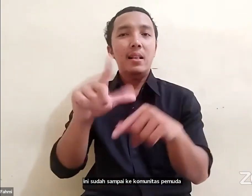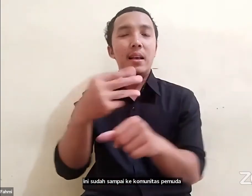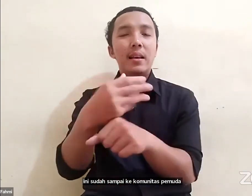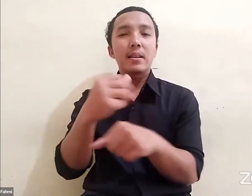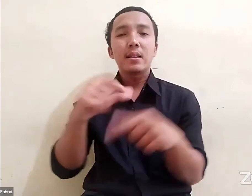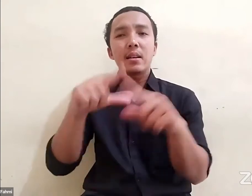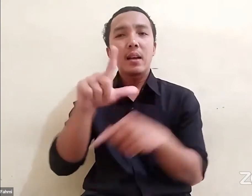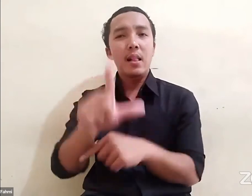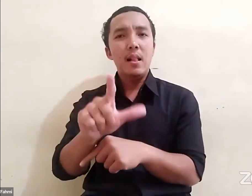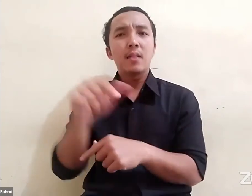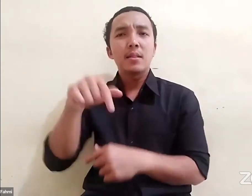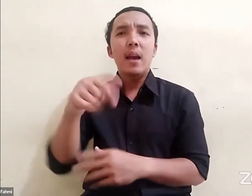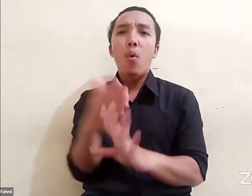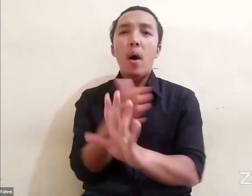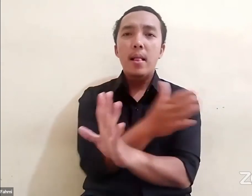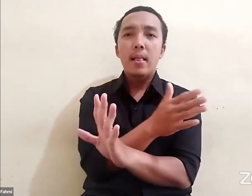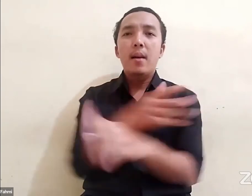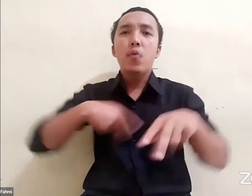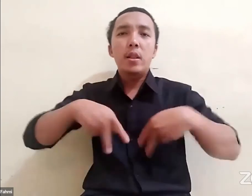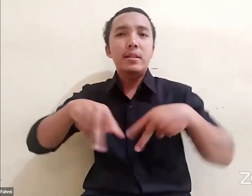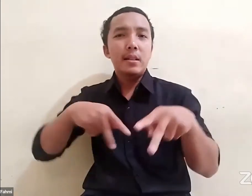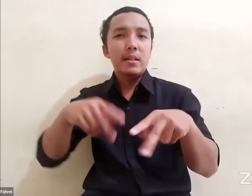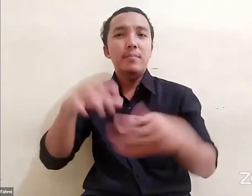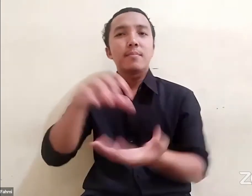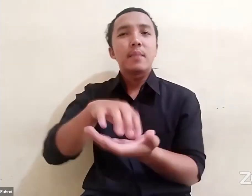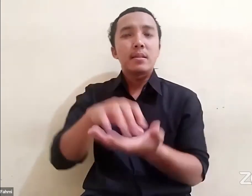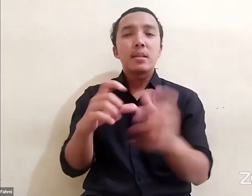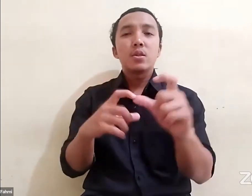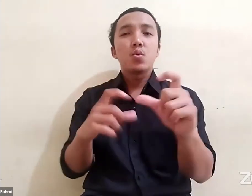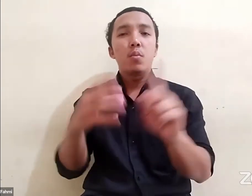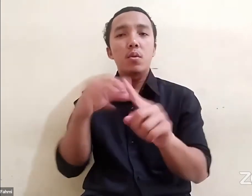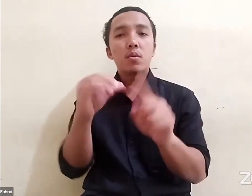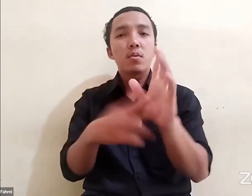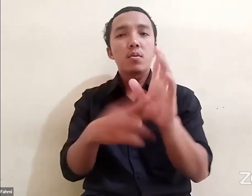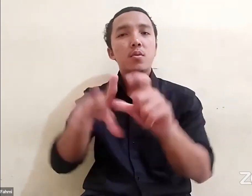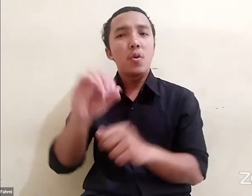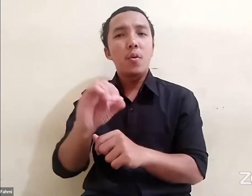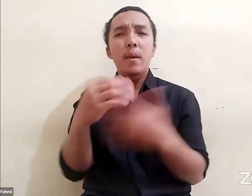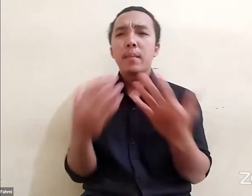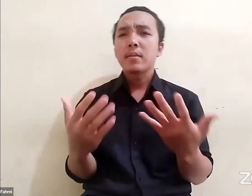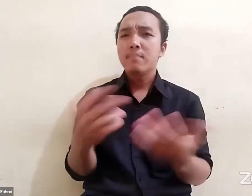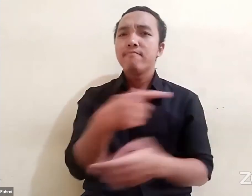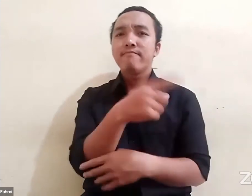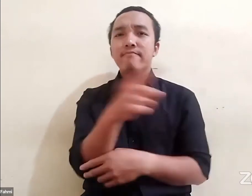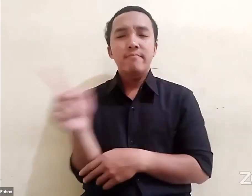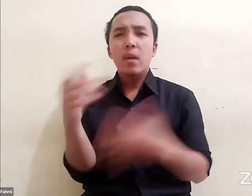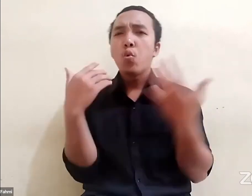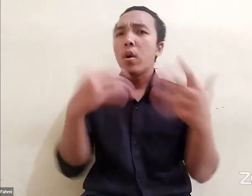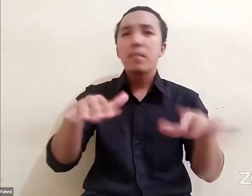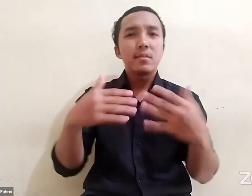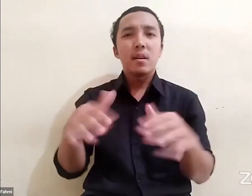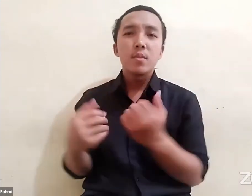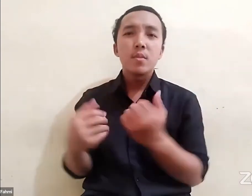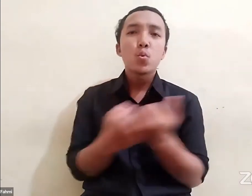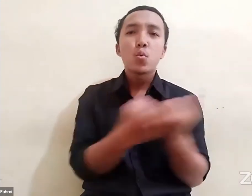relawan-relawan yang ada di Situbondo, bagaimana mereka yang sangat luar biasa mendukung adanya program pemerintah di